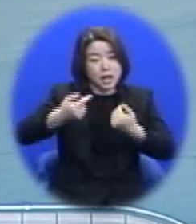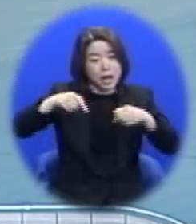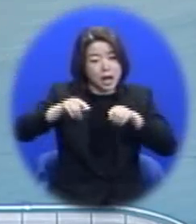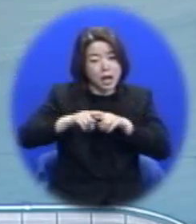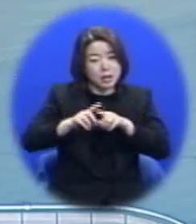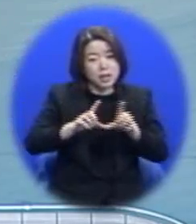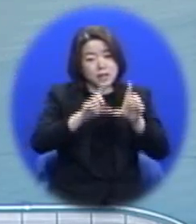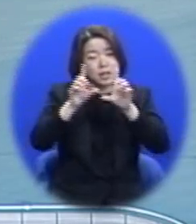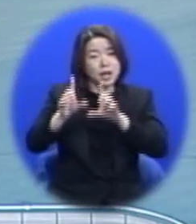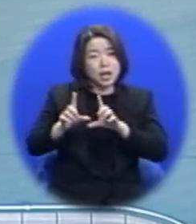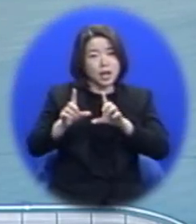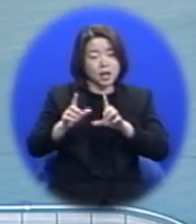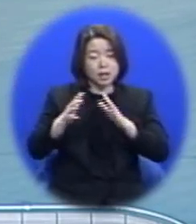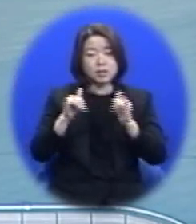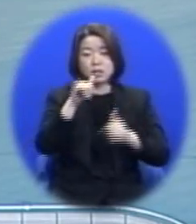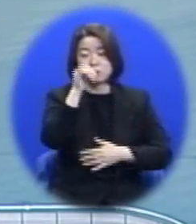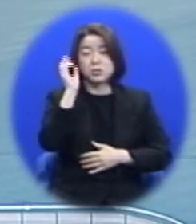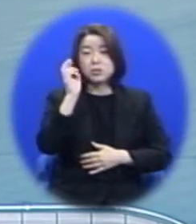분이 있으실 거예요.